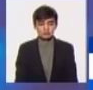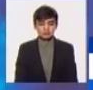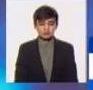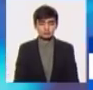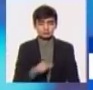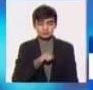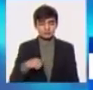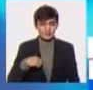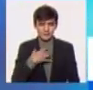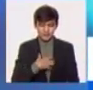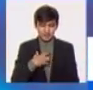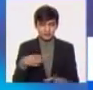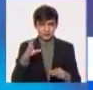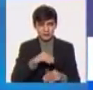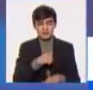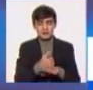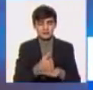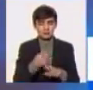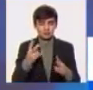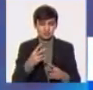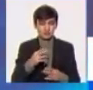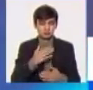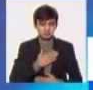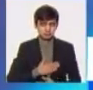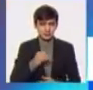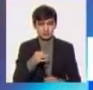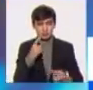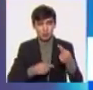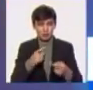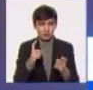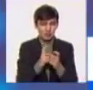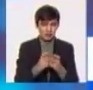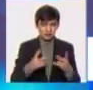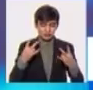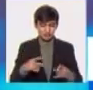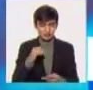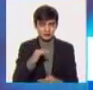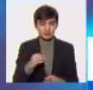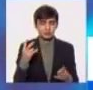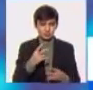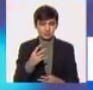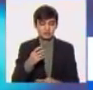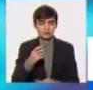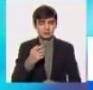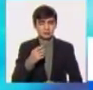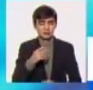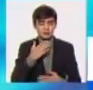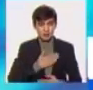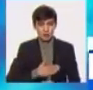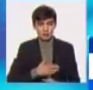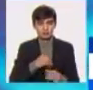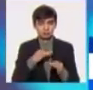Самое главное – сохранять спокойствие. Не надо спорить, не надо скандалить. Надо попытаться